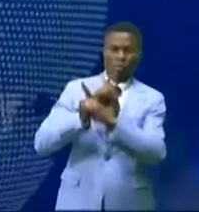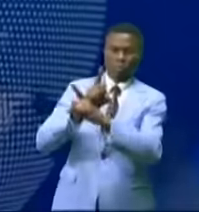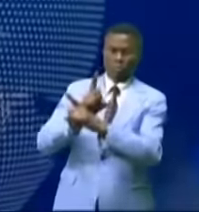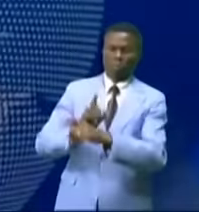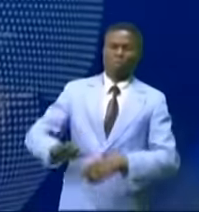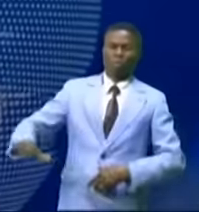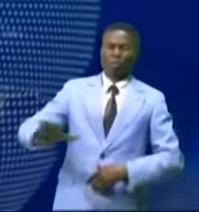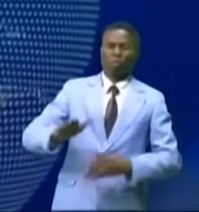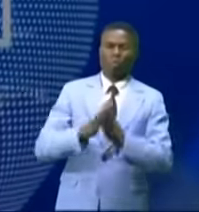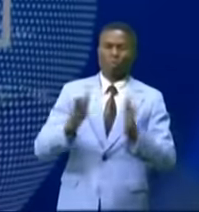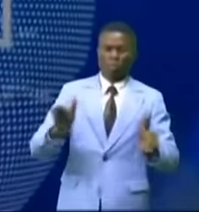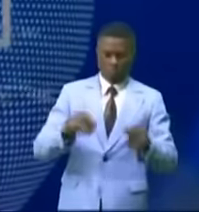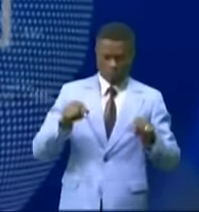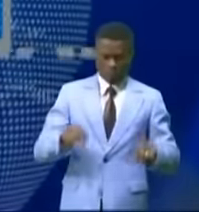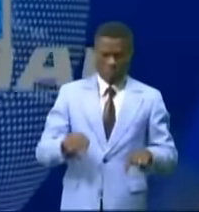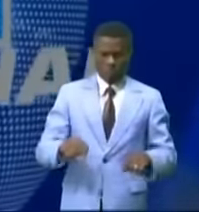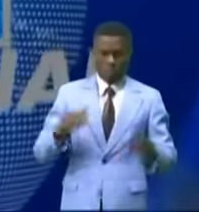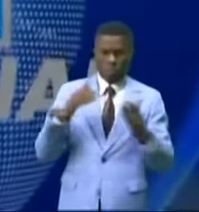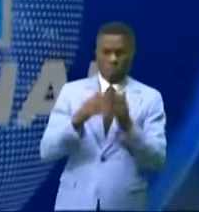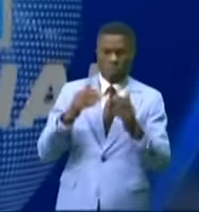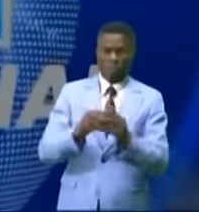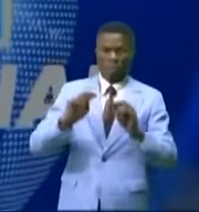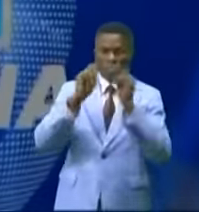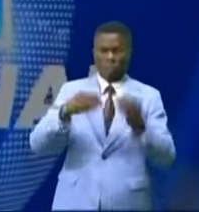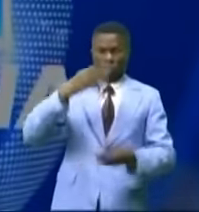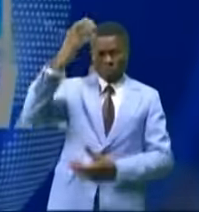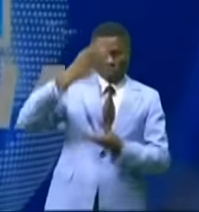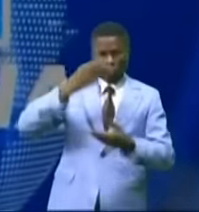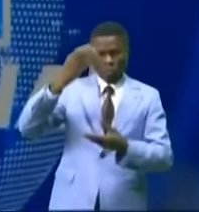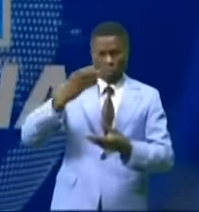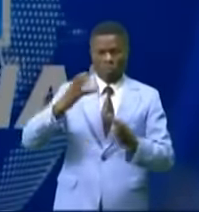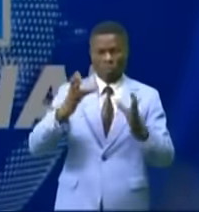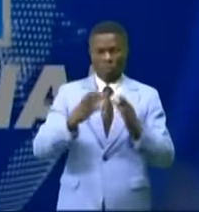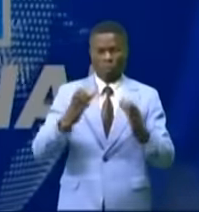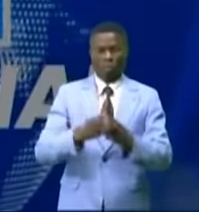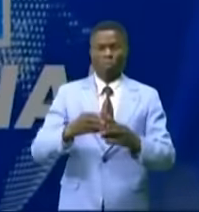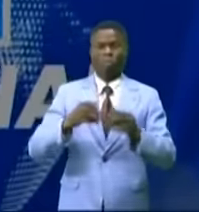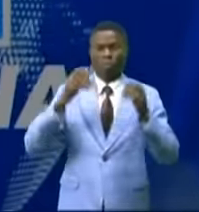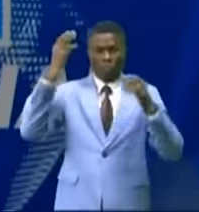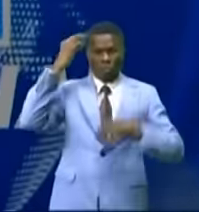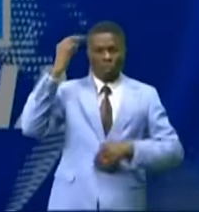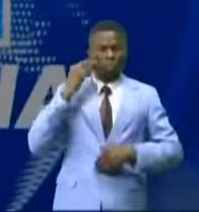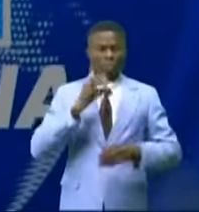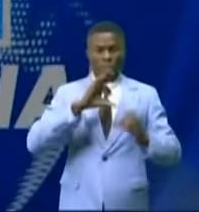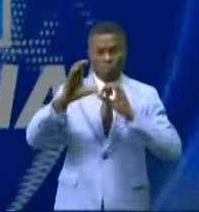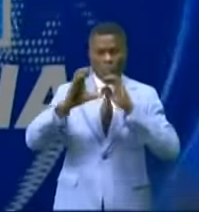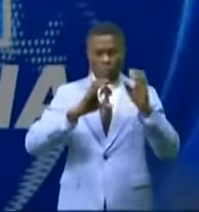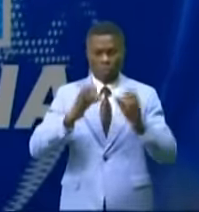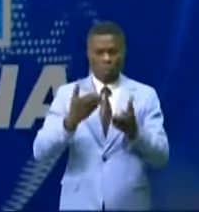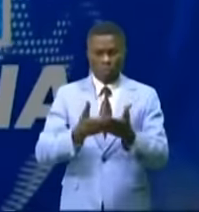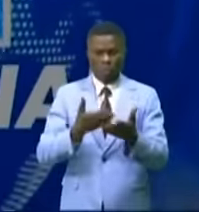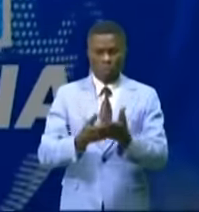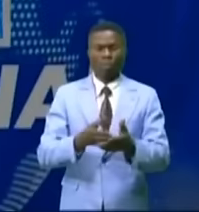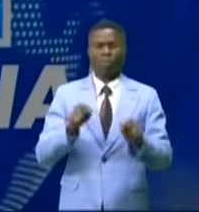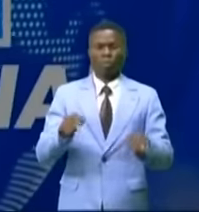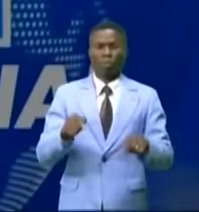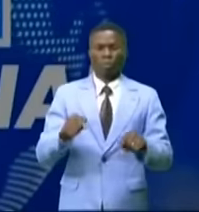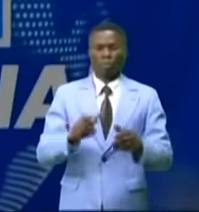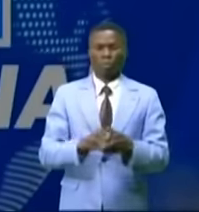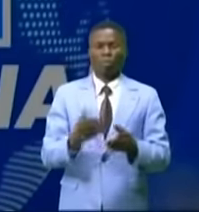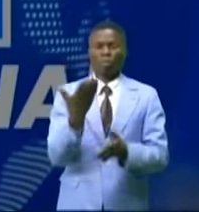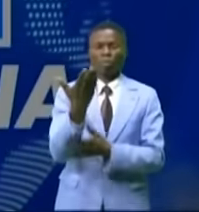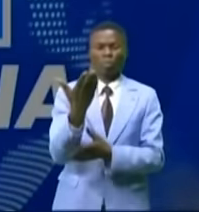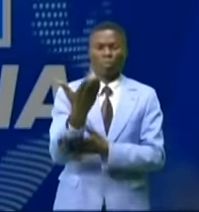l'intégrité territoriale menacée par l'agression rwandaise. Devant les patrons de presse, Patrick Muyaya Katembo, ministre de la Communication et Médias,